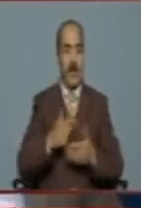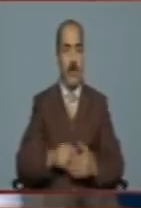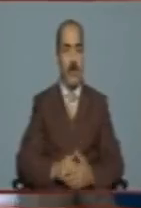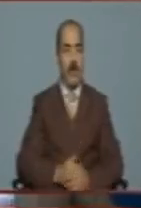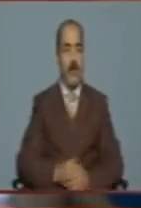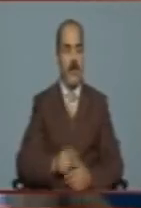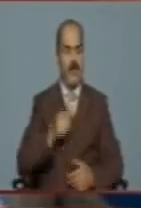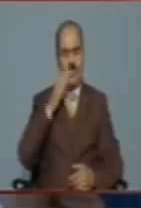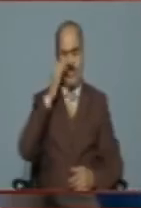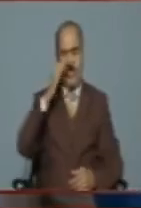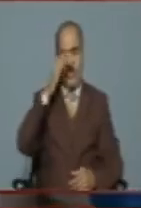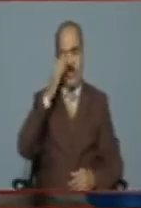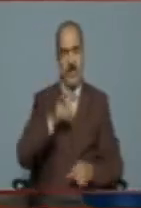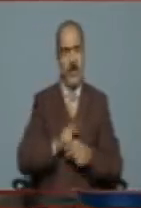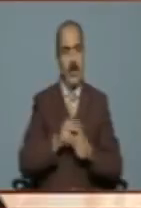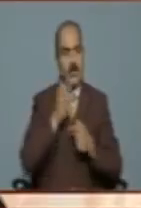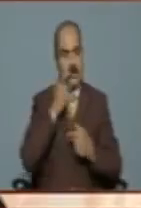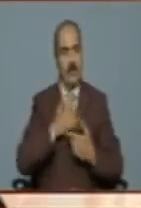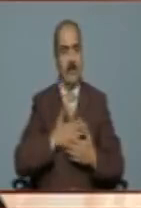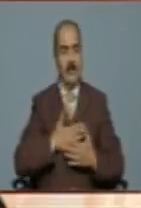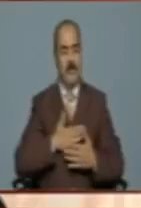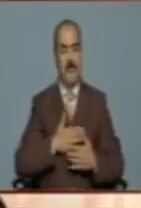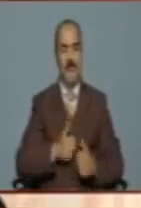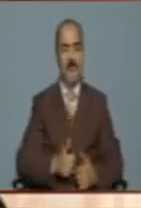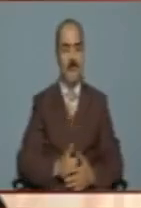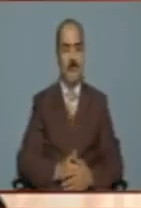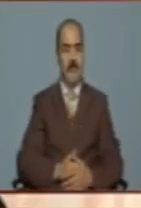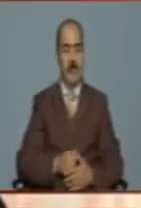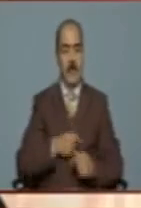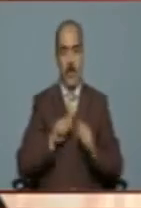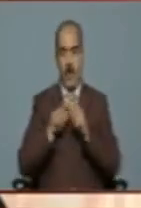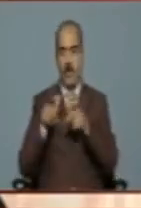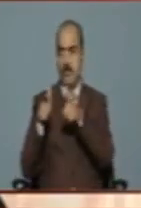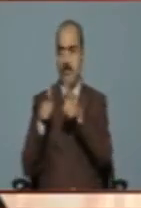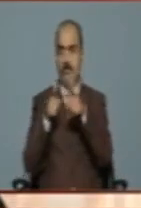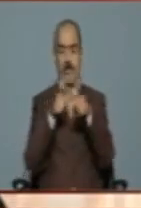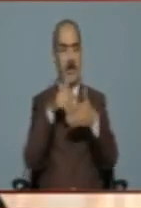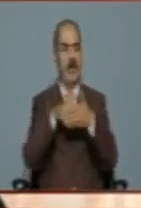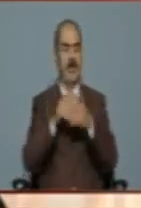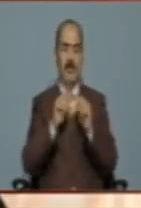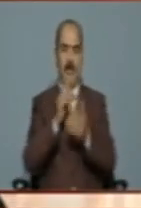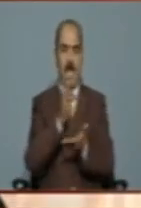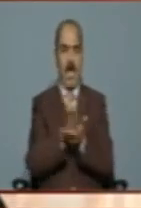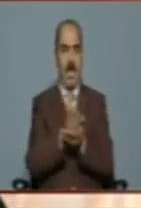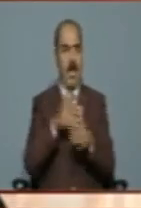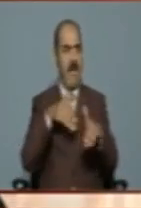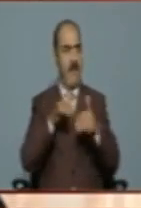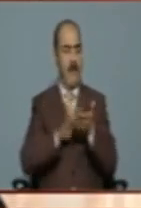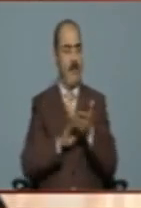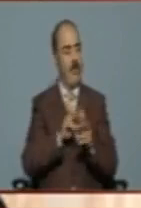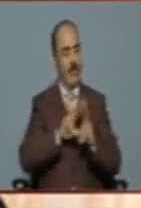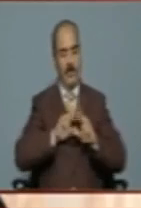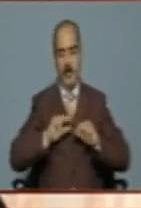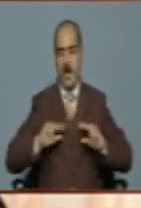صادق الشكر والامتنان على نقل المشهد الانتخابي بكل حياد واحترافية،